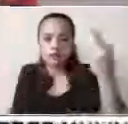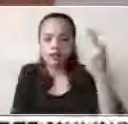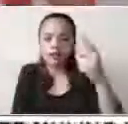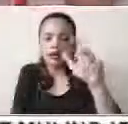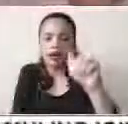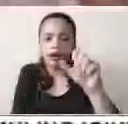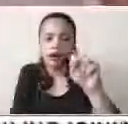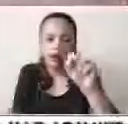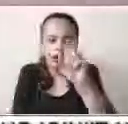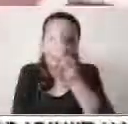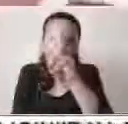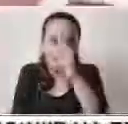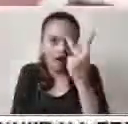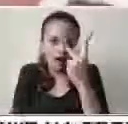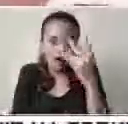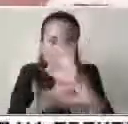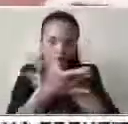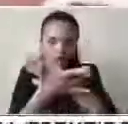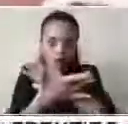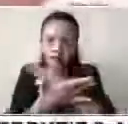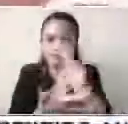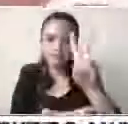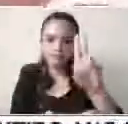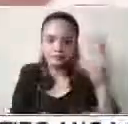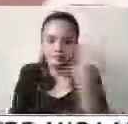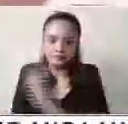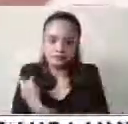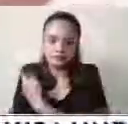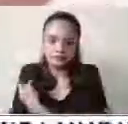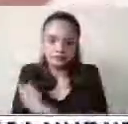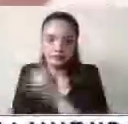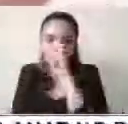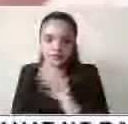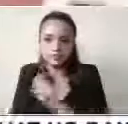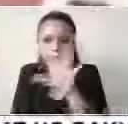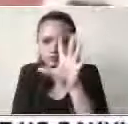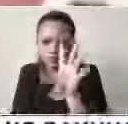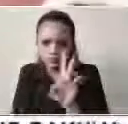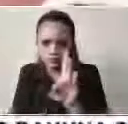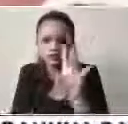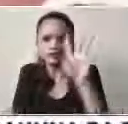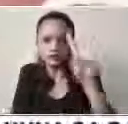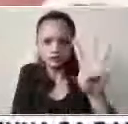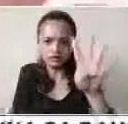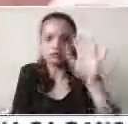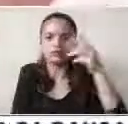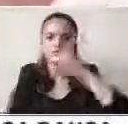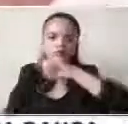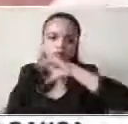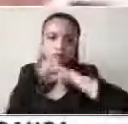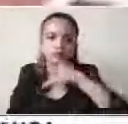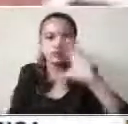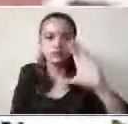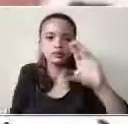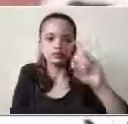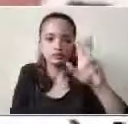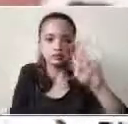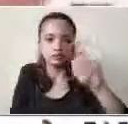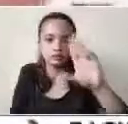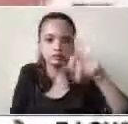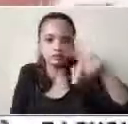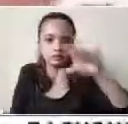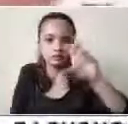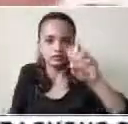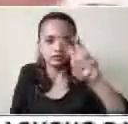sa pagbangon ng ekonomiya. Kung kami lang ang papayagan inside the malls, the grocery stores, and the pharmacies for